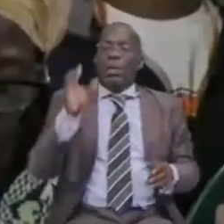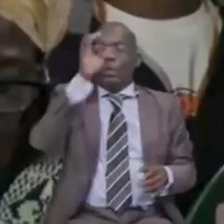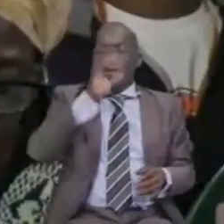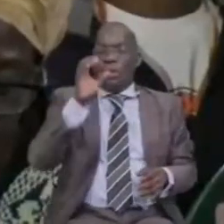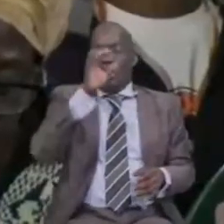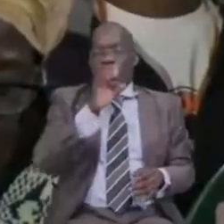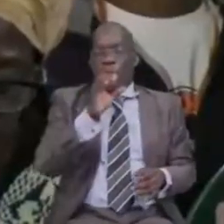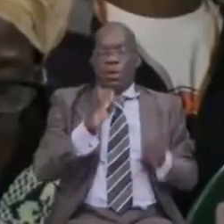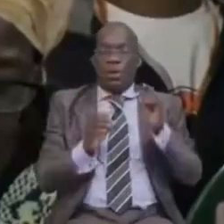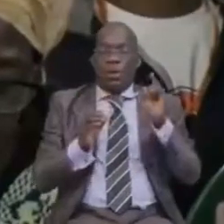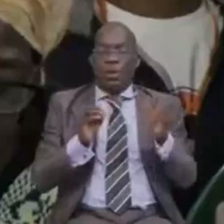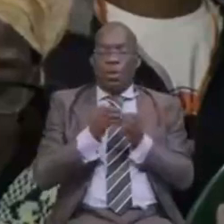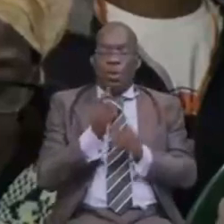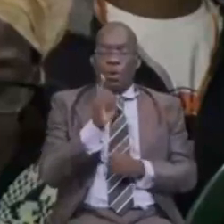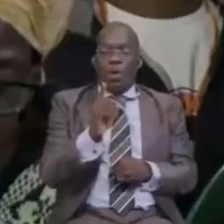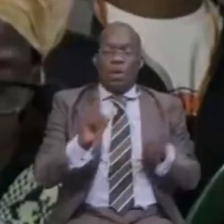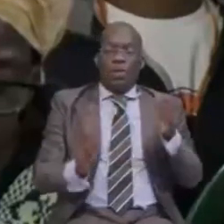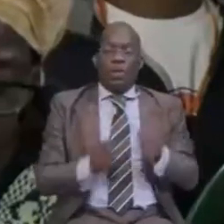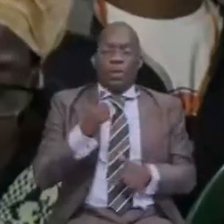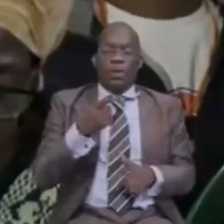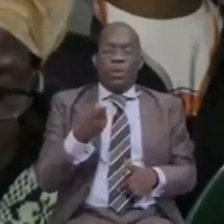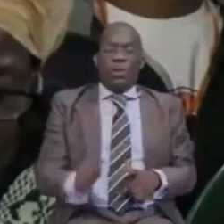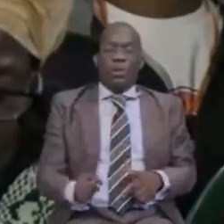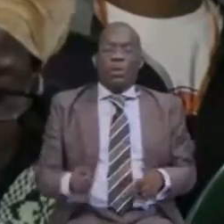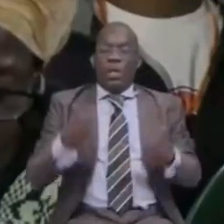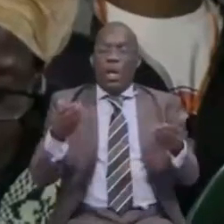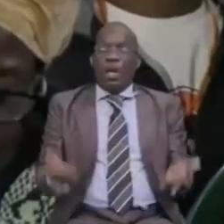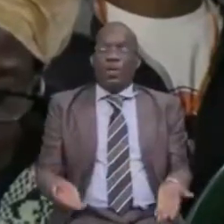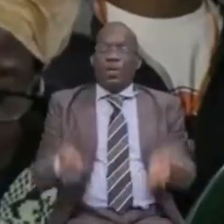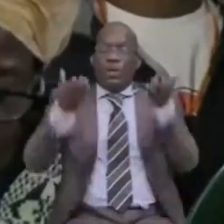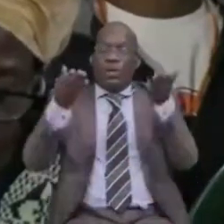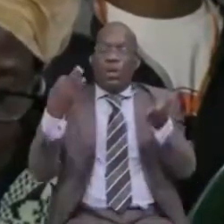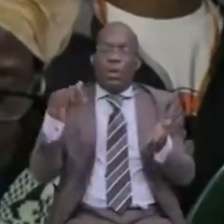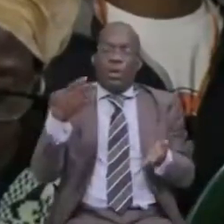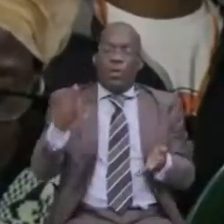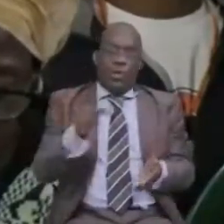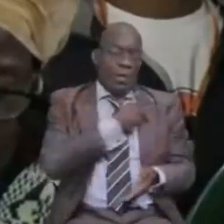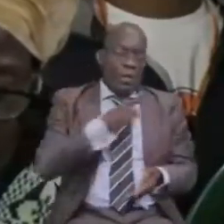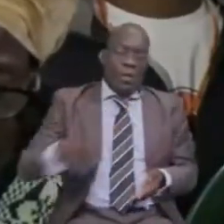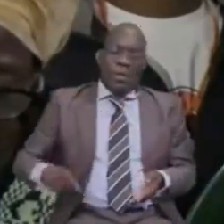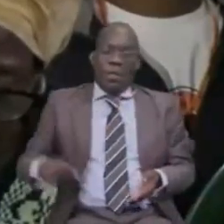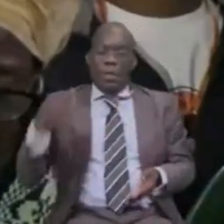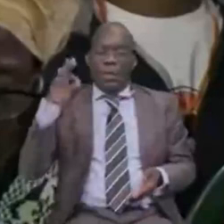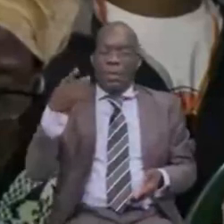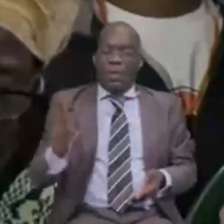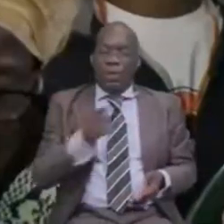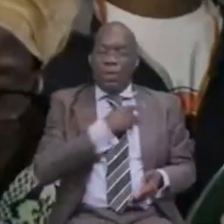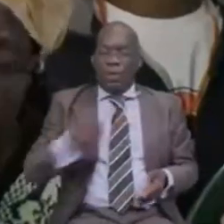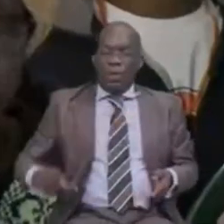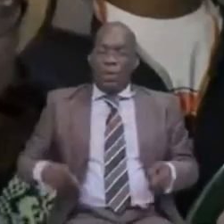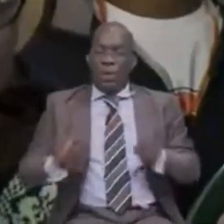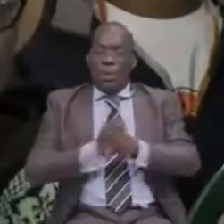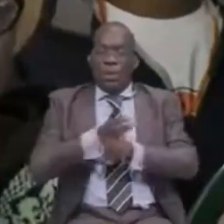cherchez premièrement, l'exaltation, l'élévation du roi, du royaume. Vous